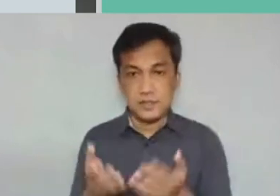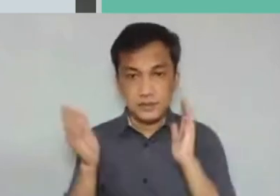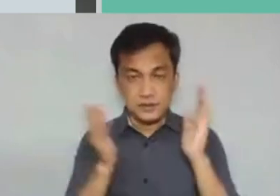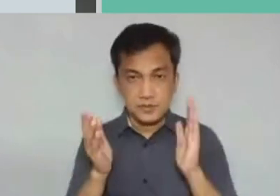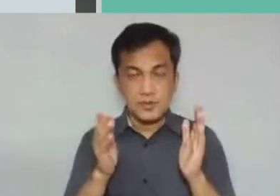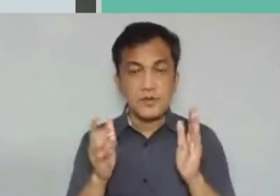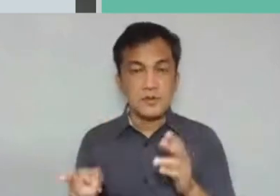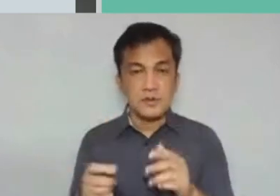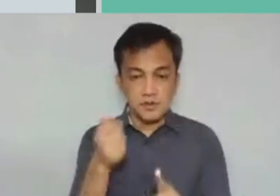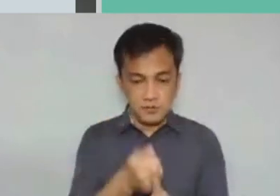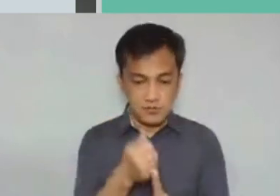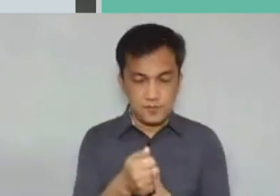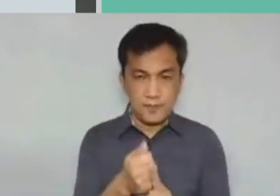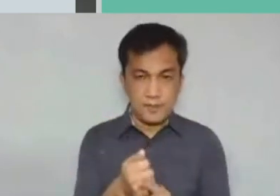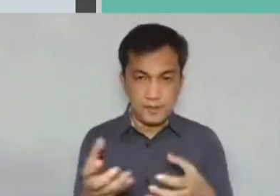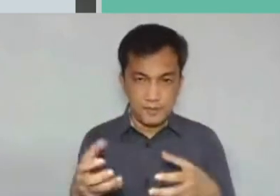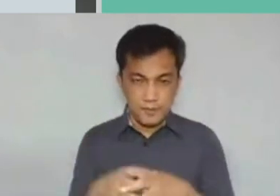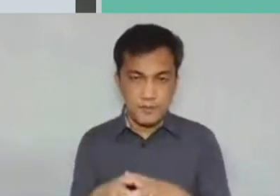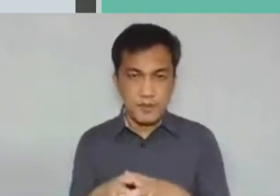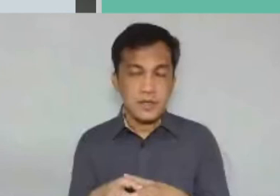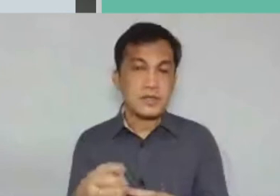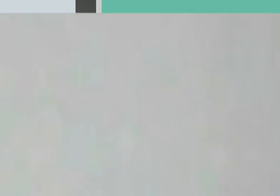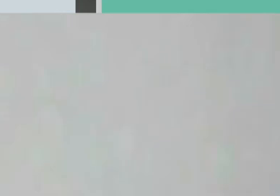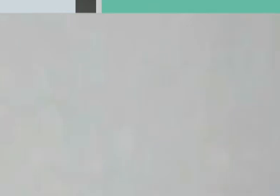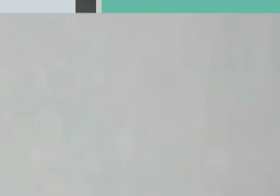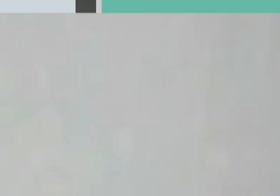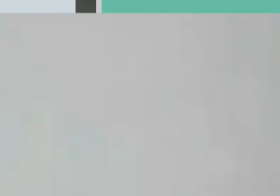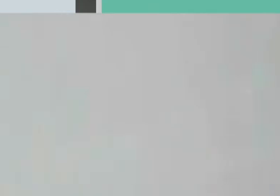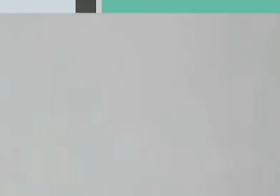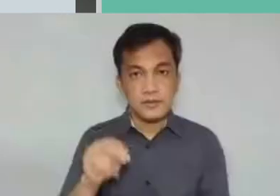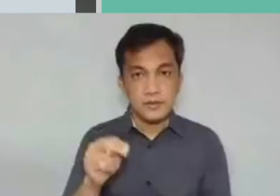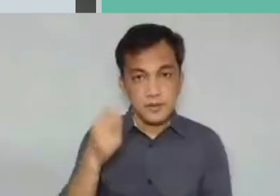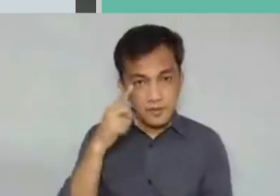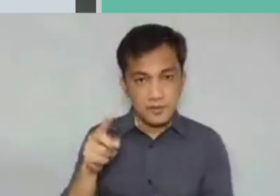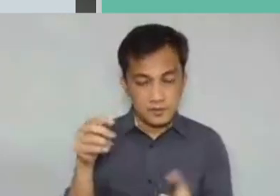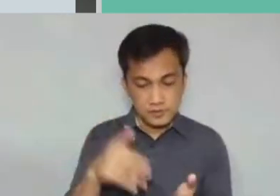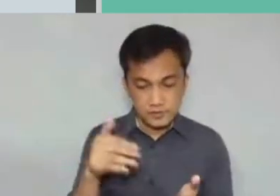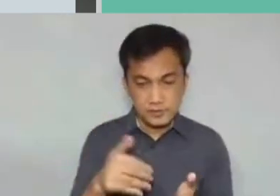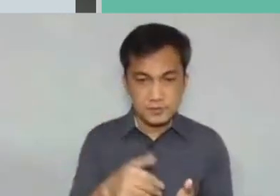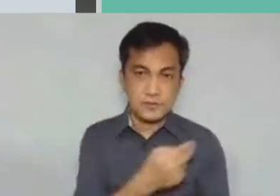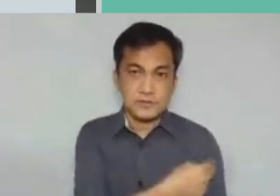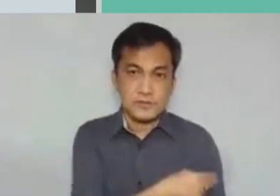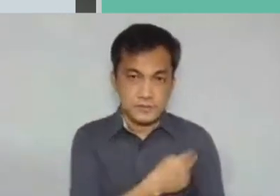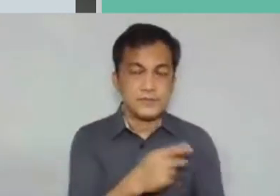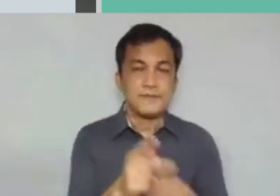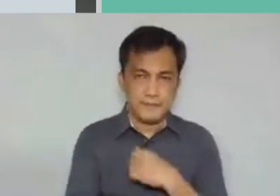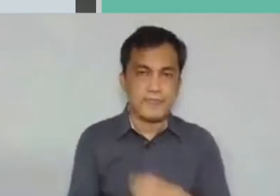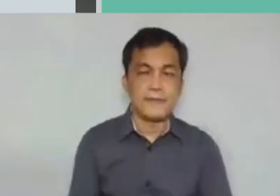na otomatikong nabubuo at nakukuha kung kinakailangan para mapag-aralan ng ospital ng probinsya.